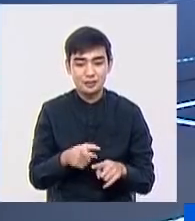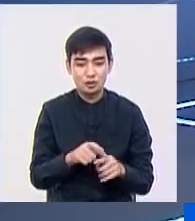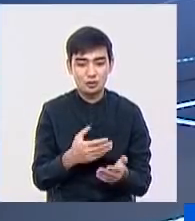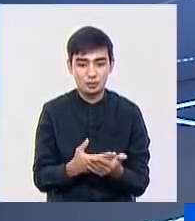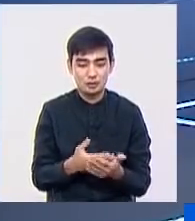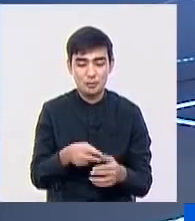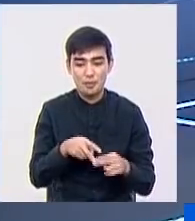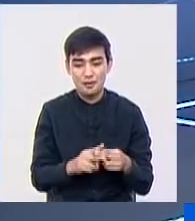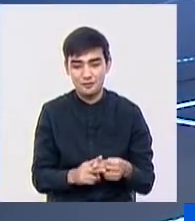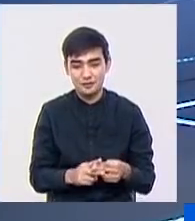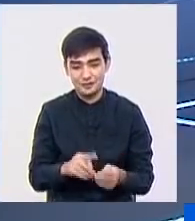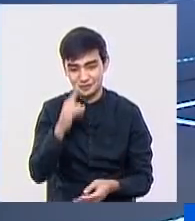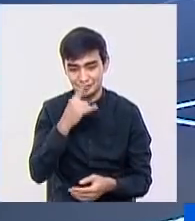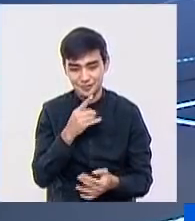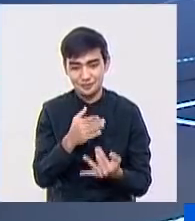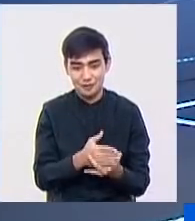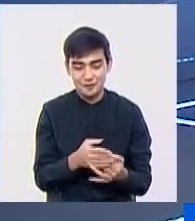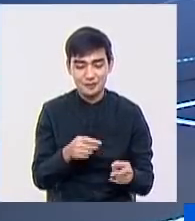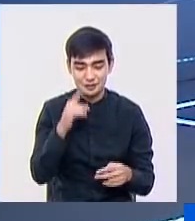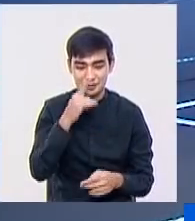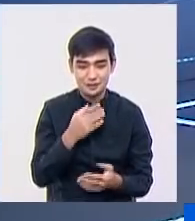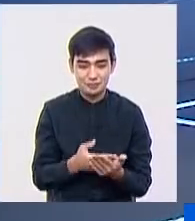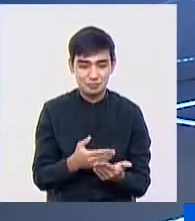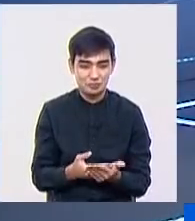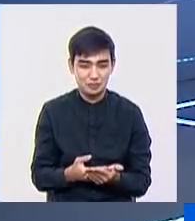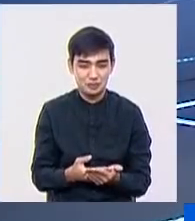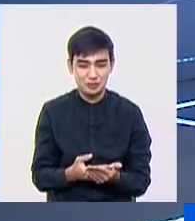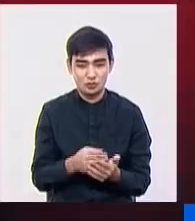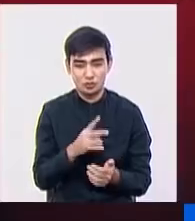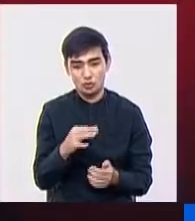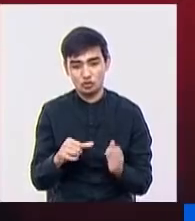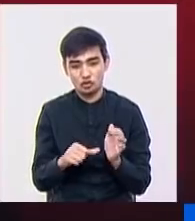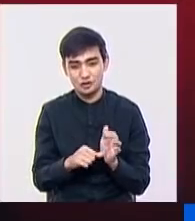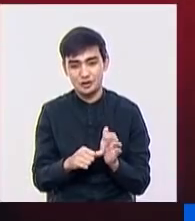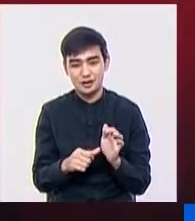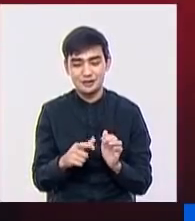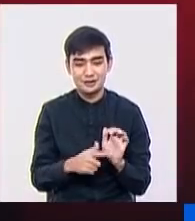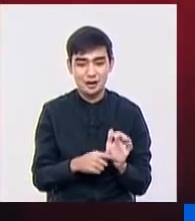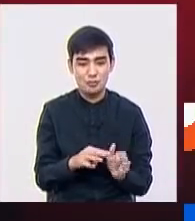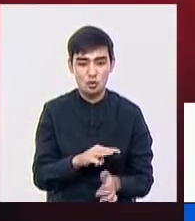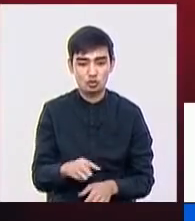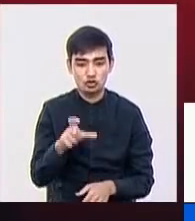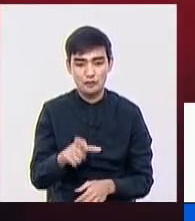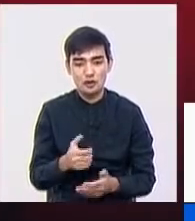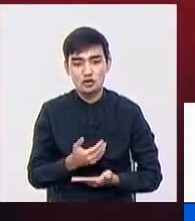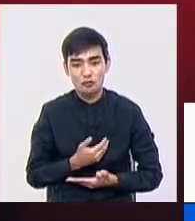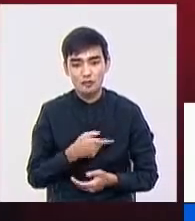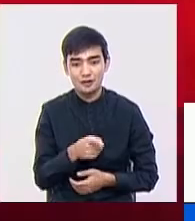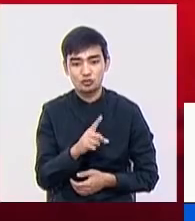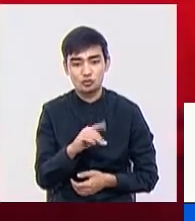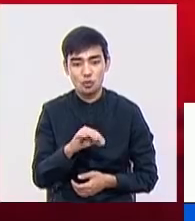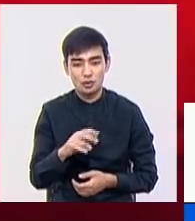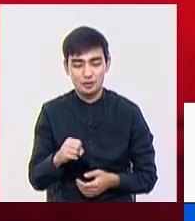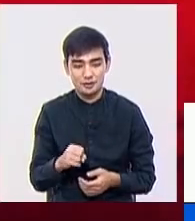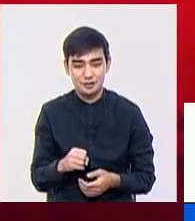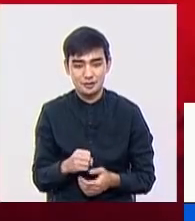почти половина территории Казахстана, и где-то 6-7 миллионов человек живут в этой зоне.